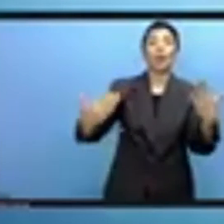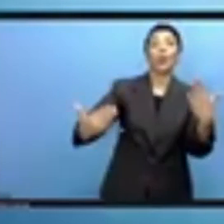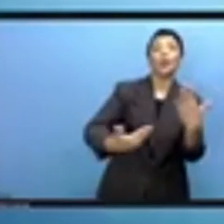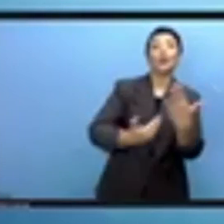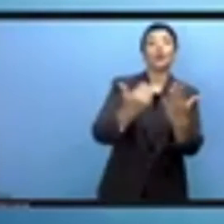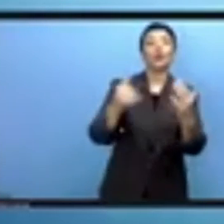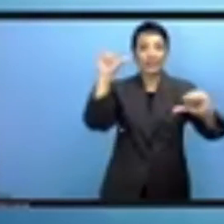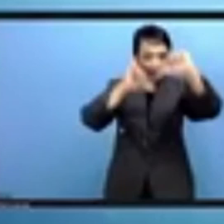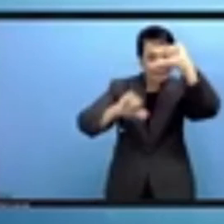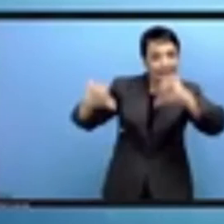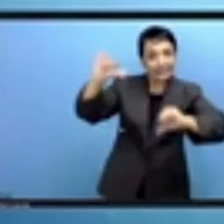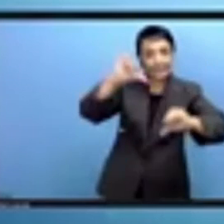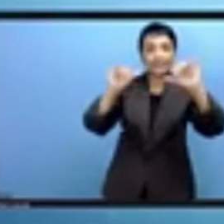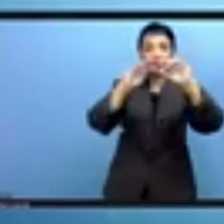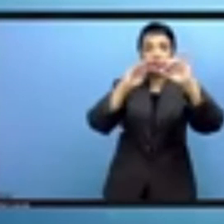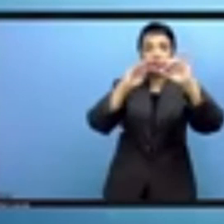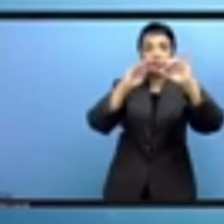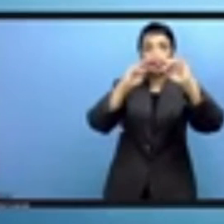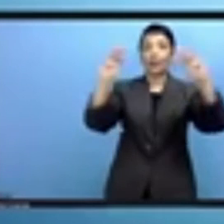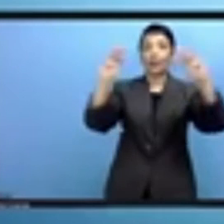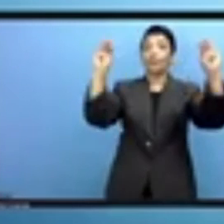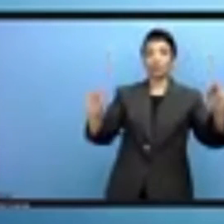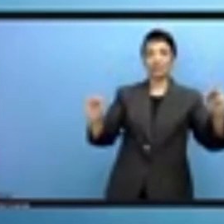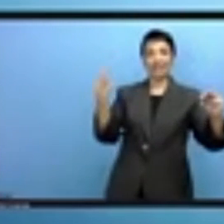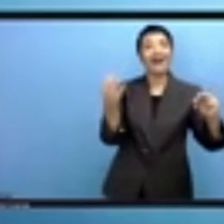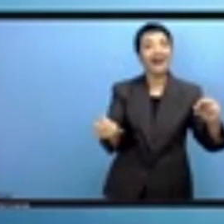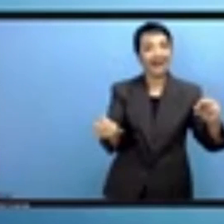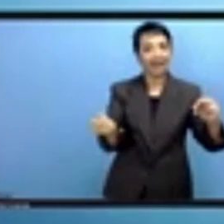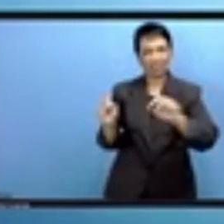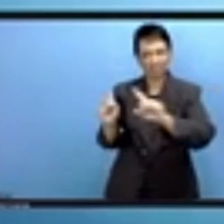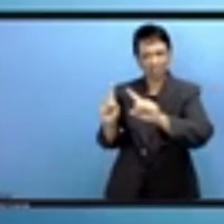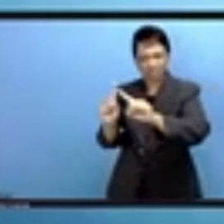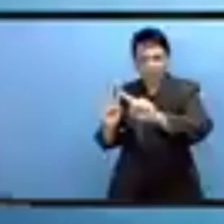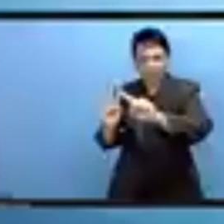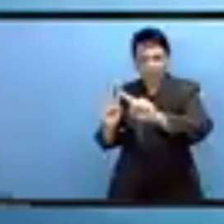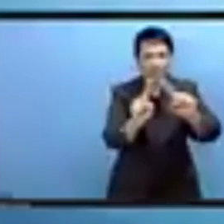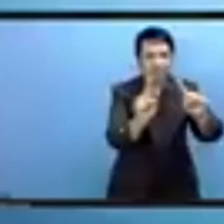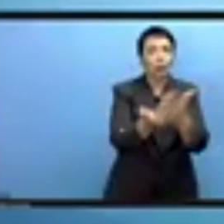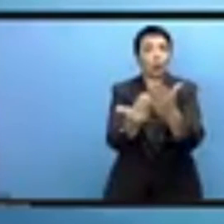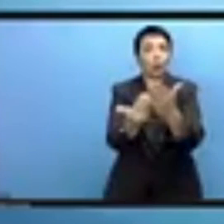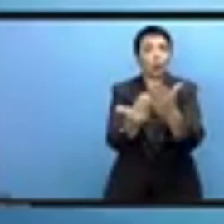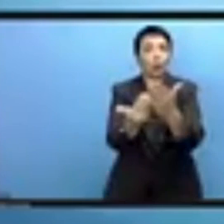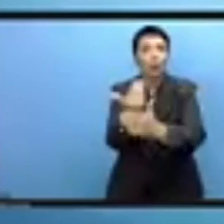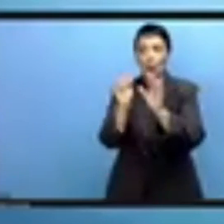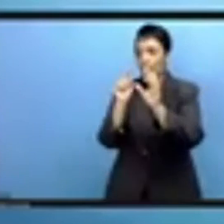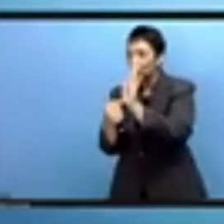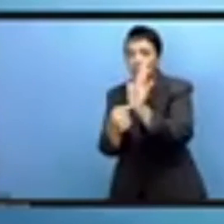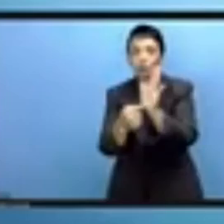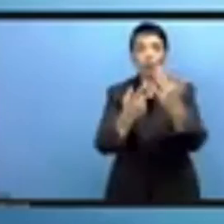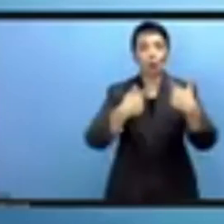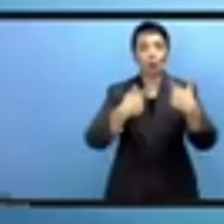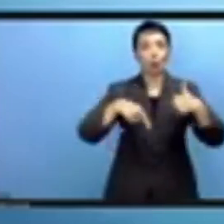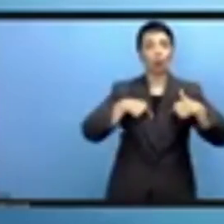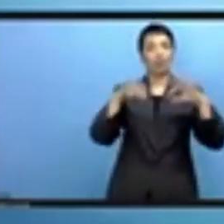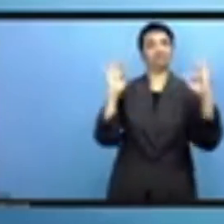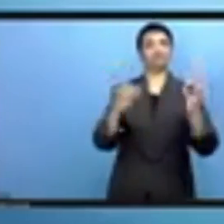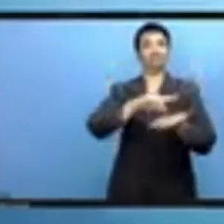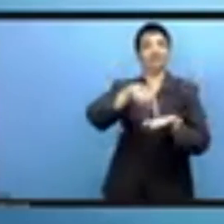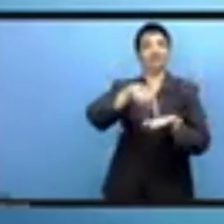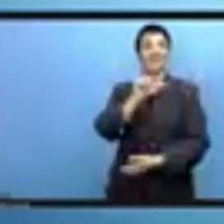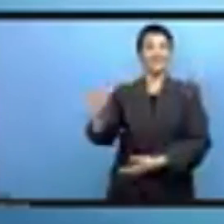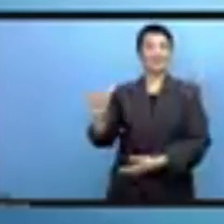我们希望第 IGF 的第十七届论